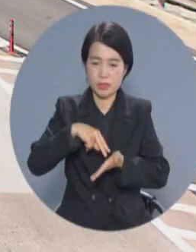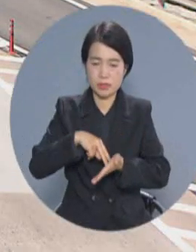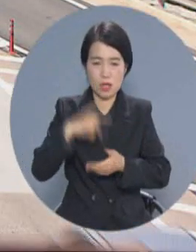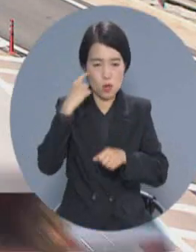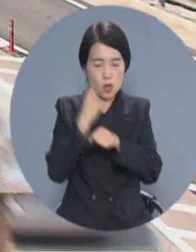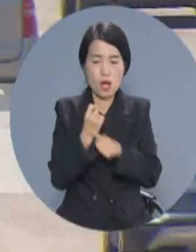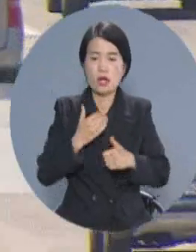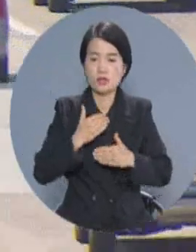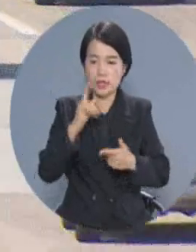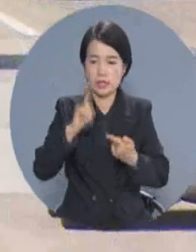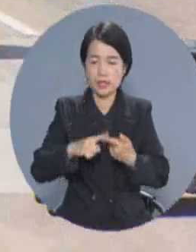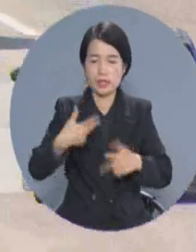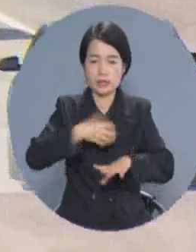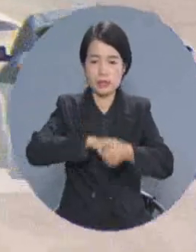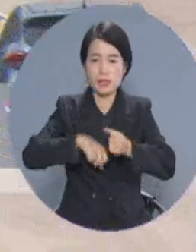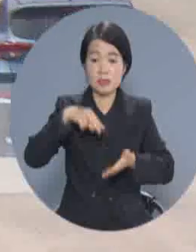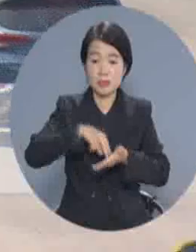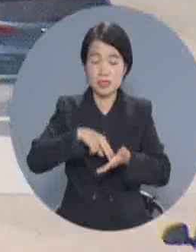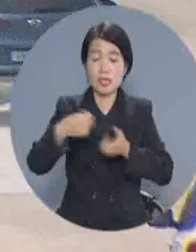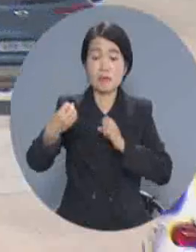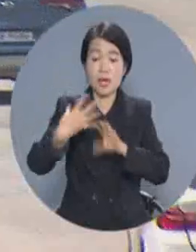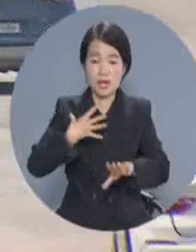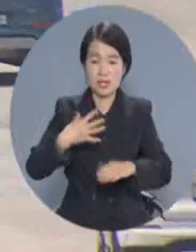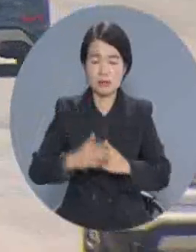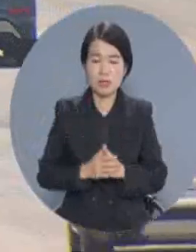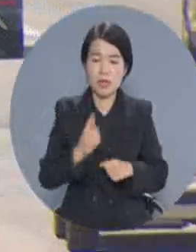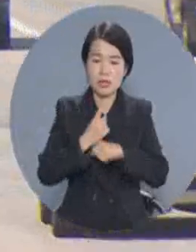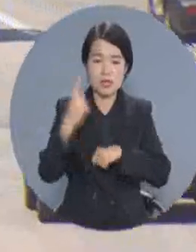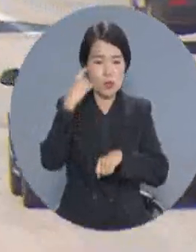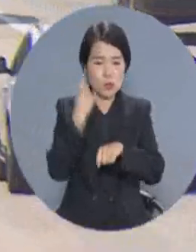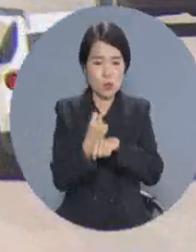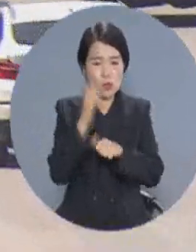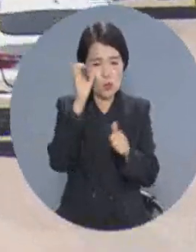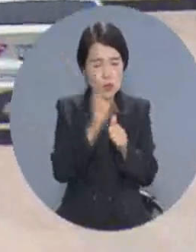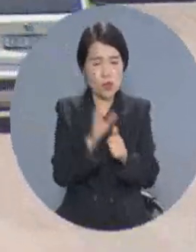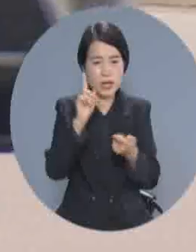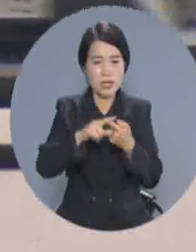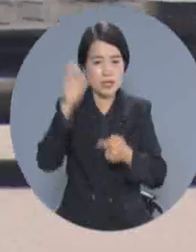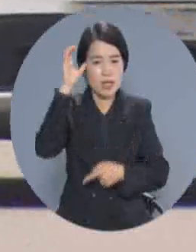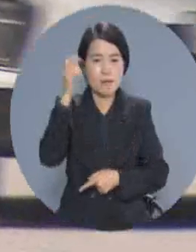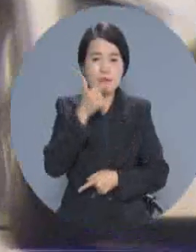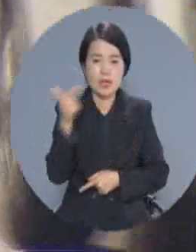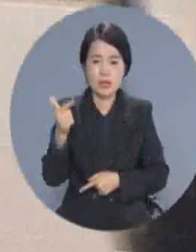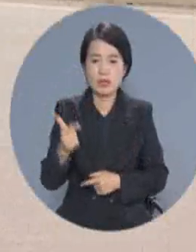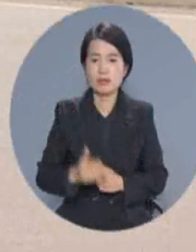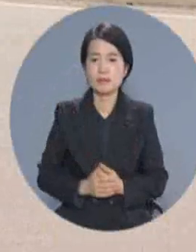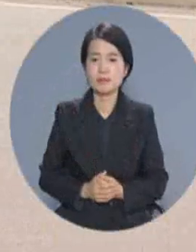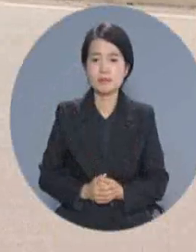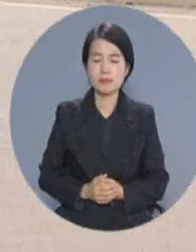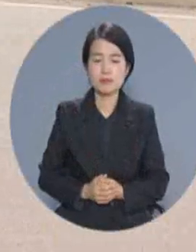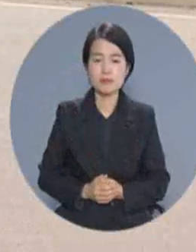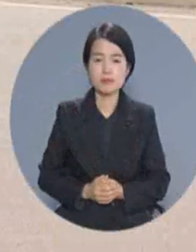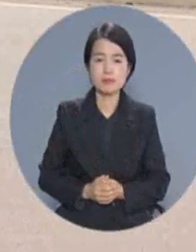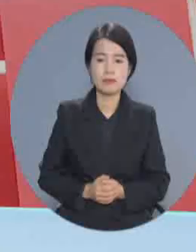대해 적극적인 입장을 취하겠다고 화답해 내년 용역 착수에 대한 기대감이 커졌습니다.